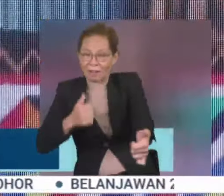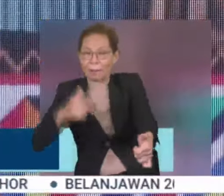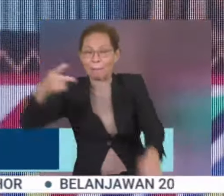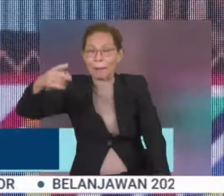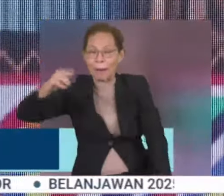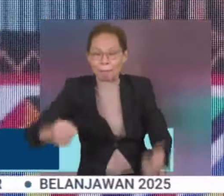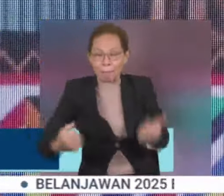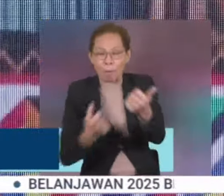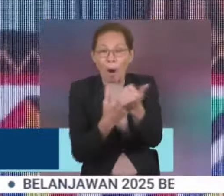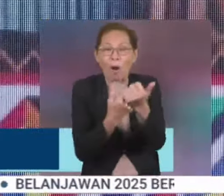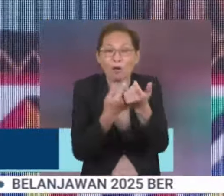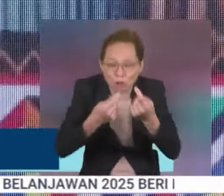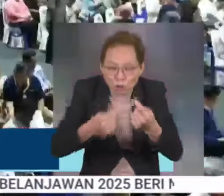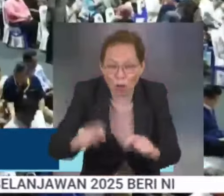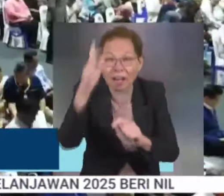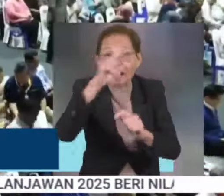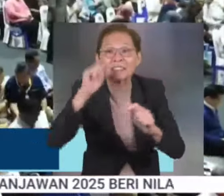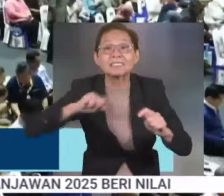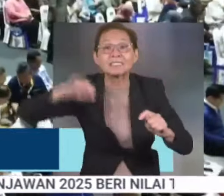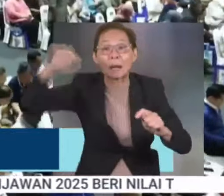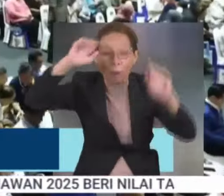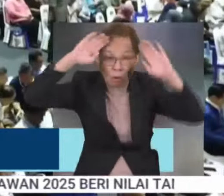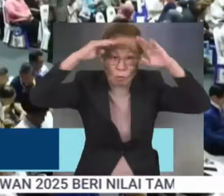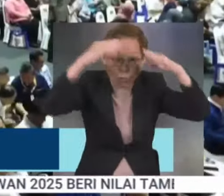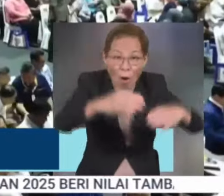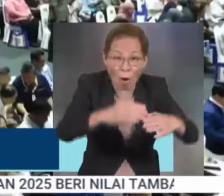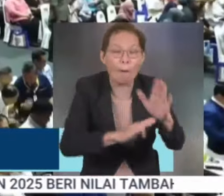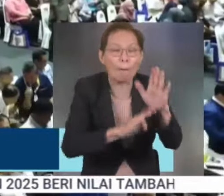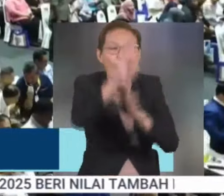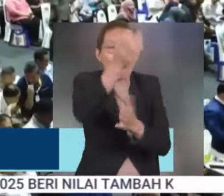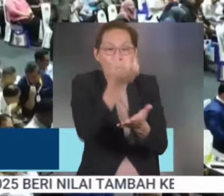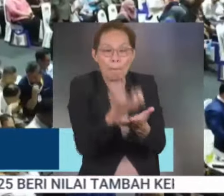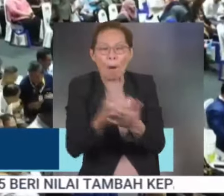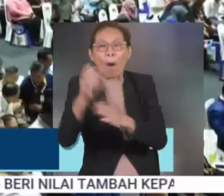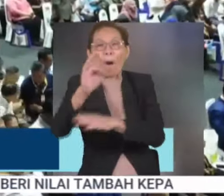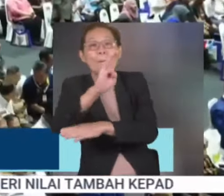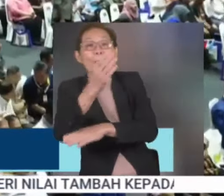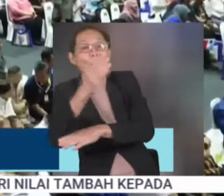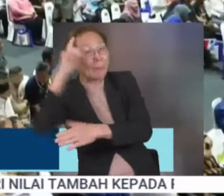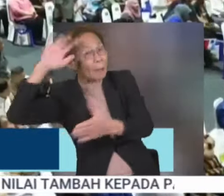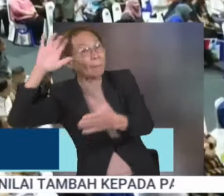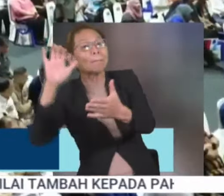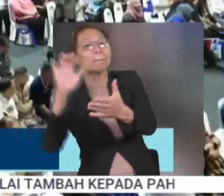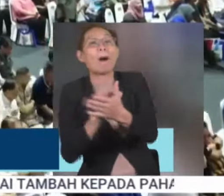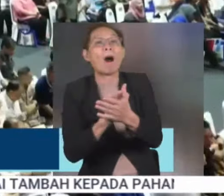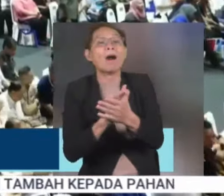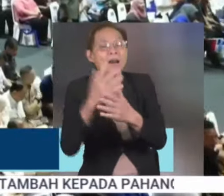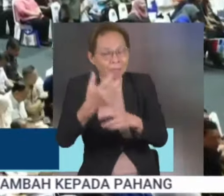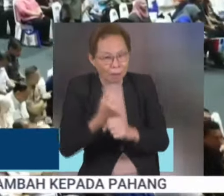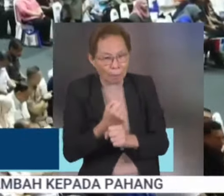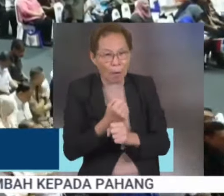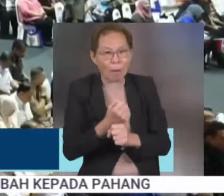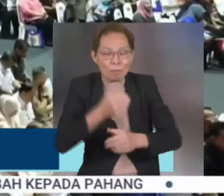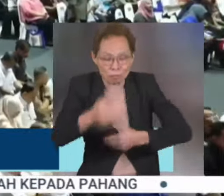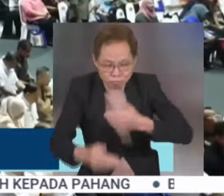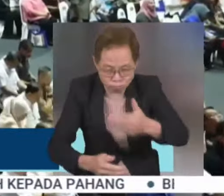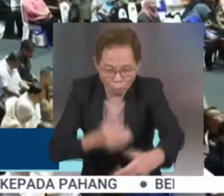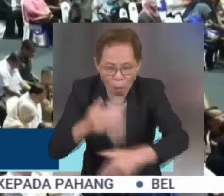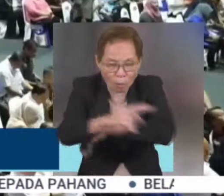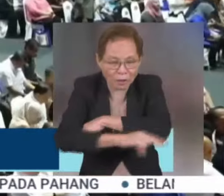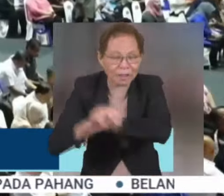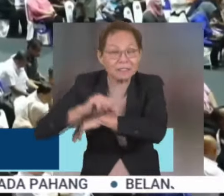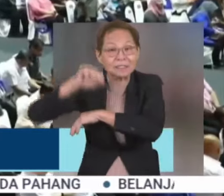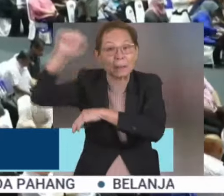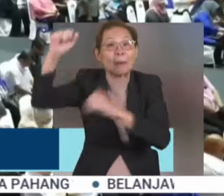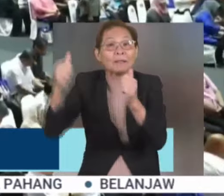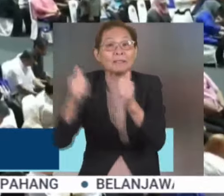Perdana Menteri menyokong usaha kerajaan Sabah untuk beri fokus usaha membangunkan ekonomi biru. Beliau yakin ia akan dapat membawa kemajuan kepada negeri di